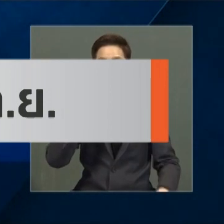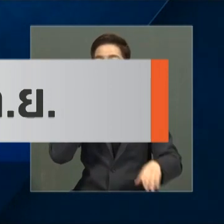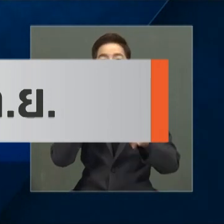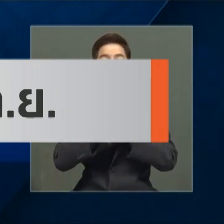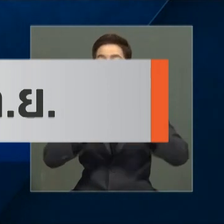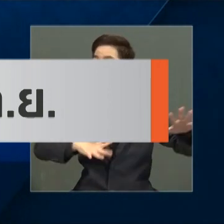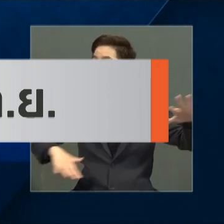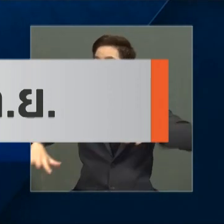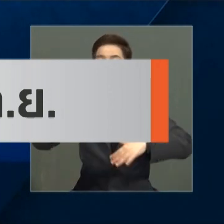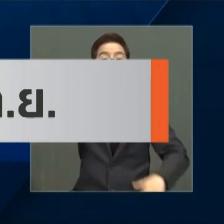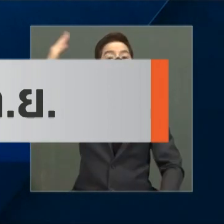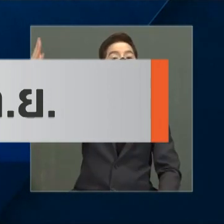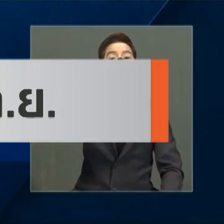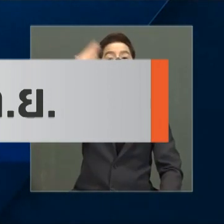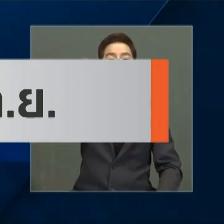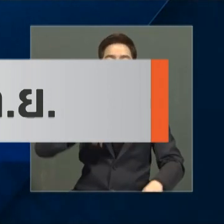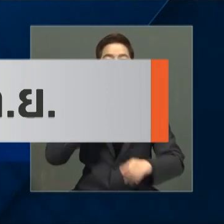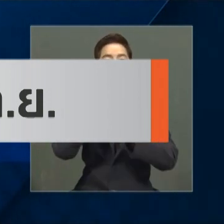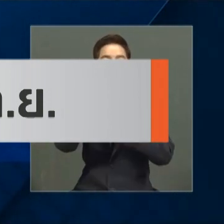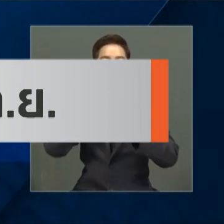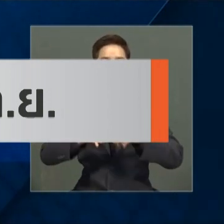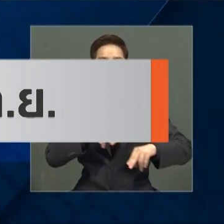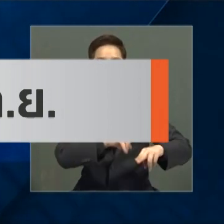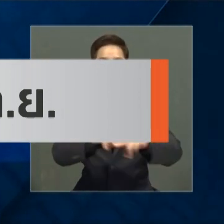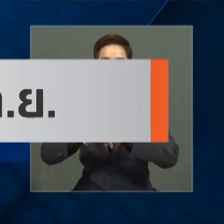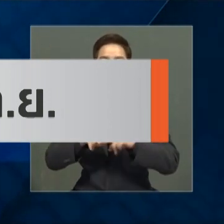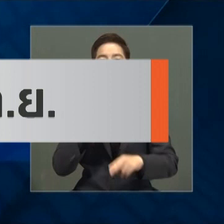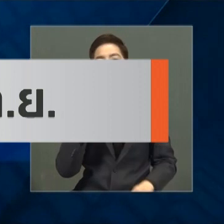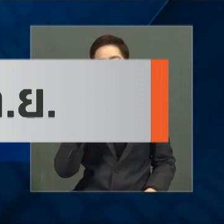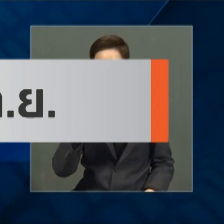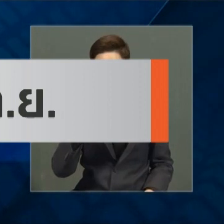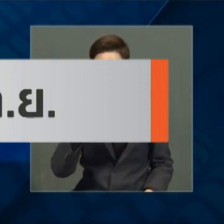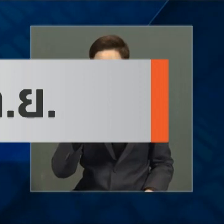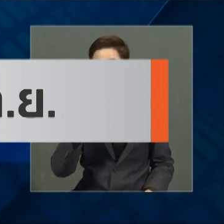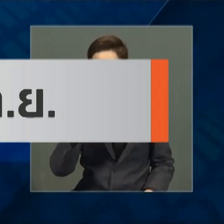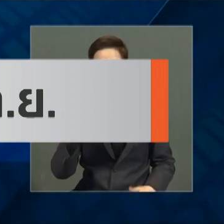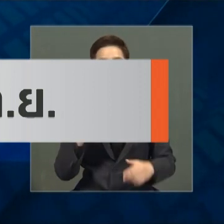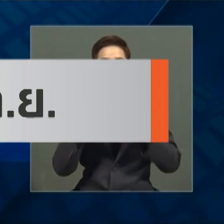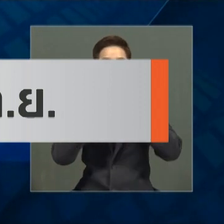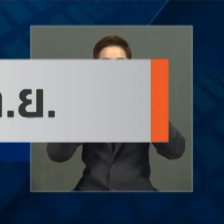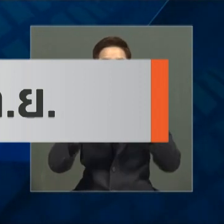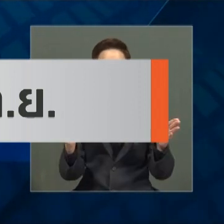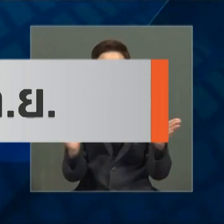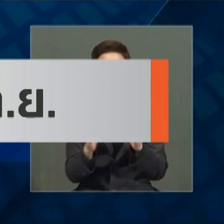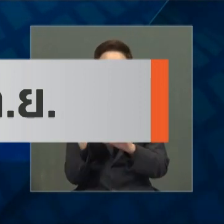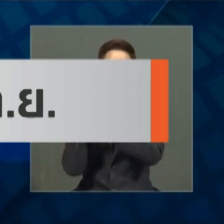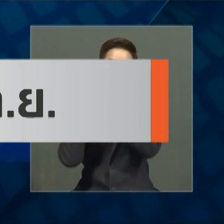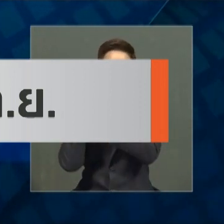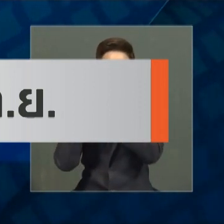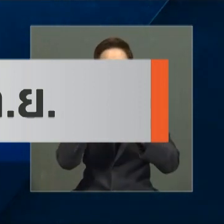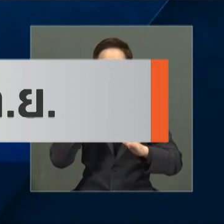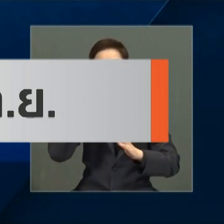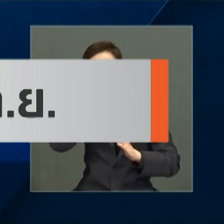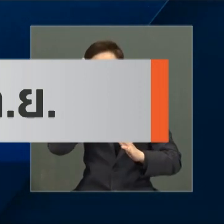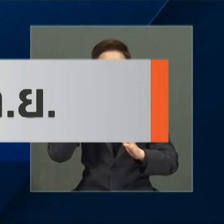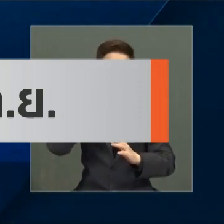ที่ร้านอาหารนั่งในร้านได้ถึง2ทุ่มจำกัดจำนวนหากมีเครื่องปรับอากาศให้นั่งได้เพียงแค่ครึ่งหนึ่งคือร้อยละ50ห